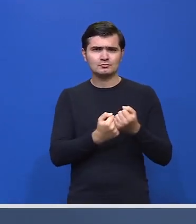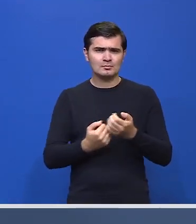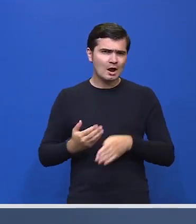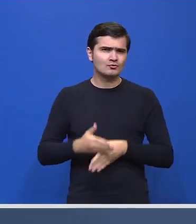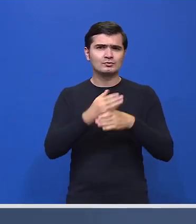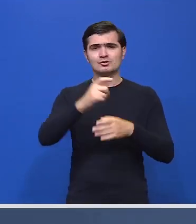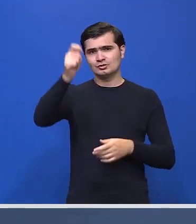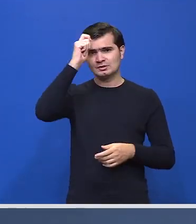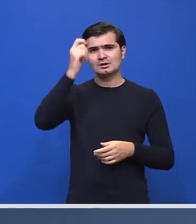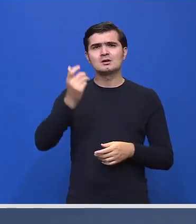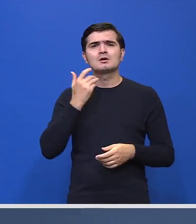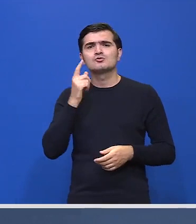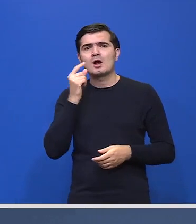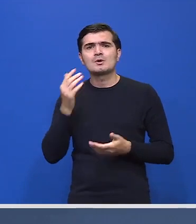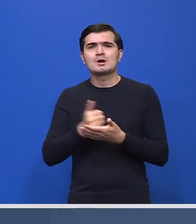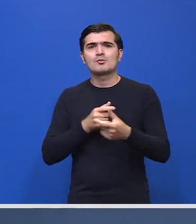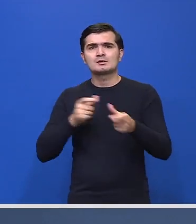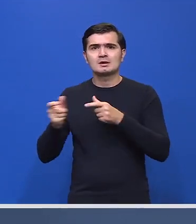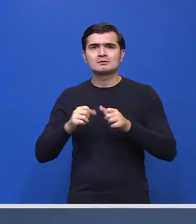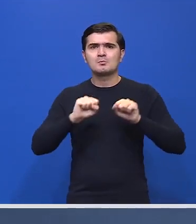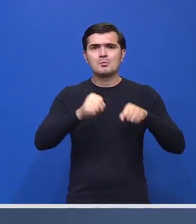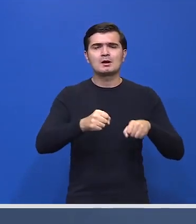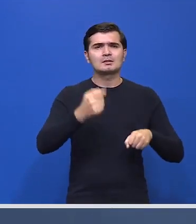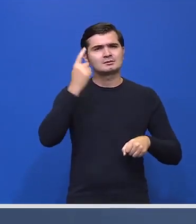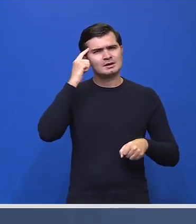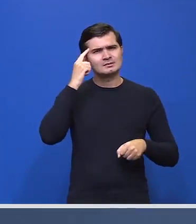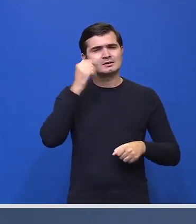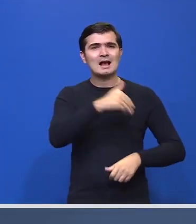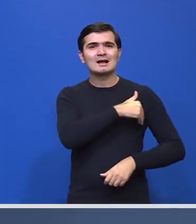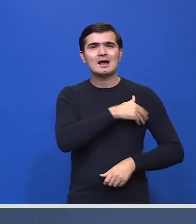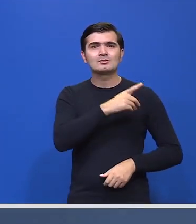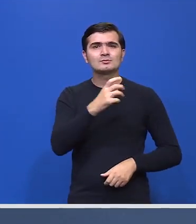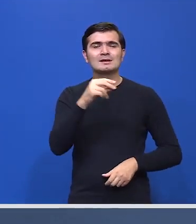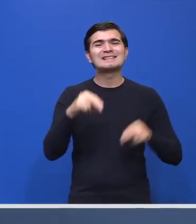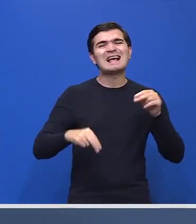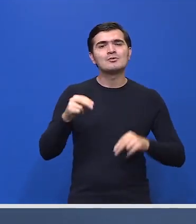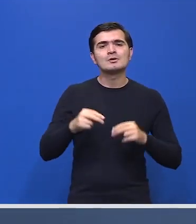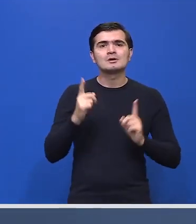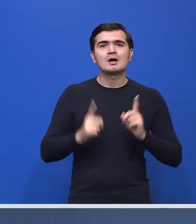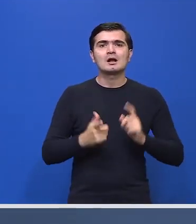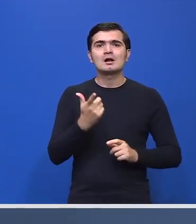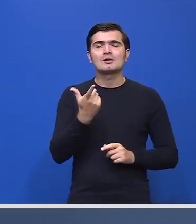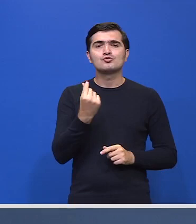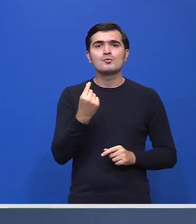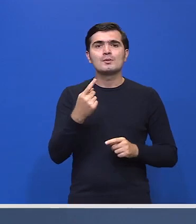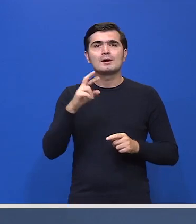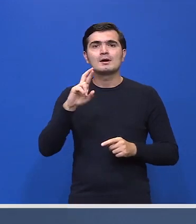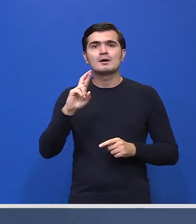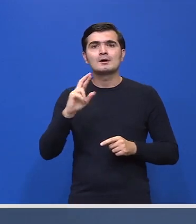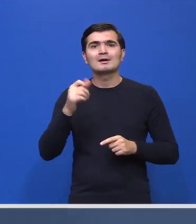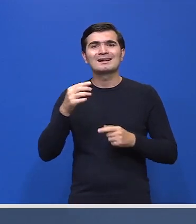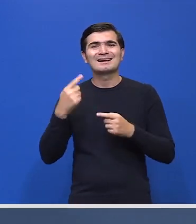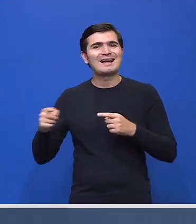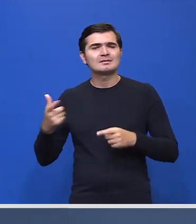când au luat credite, practic băncile au ținut cont de un grad de îndatorare. Ratele s-au dublat, nu se mai poate vorbi despre același grad